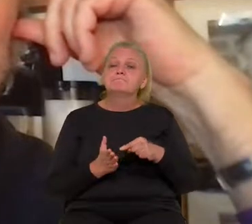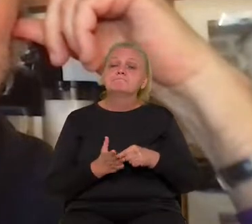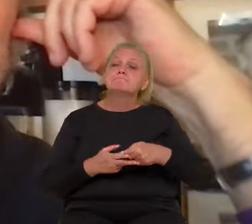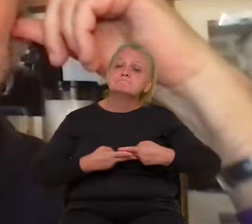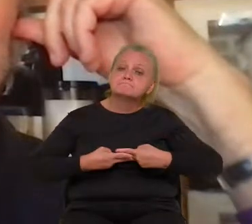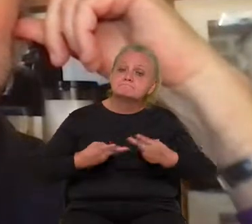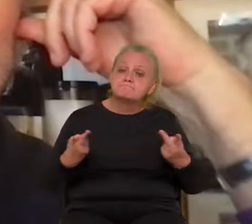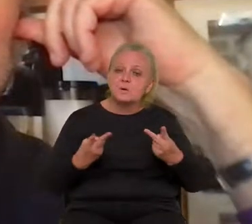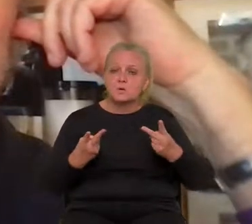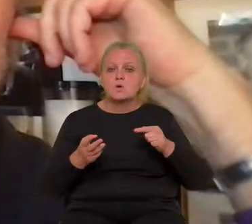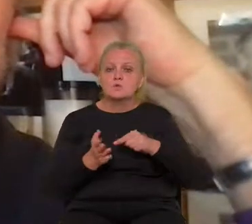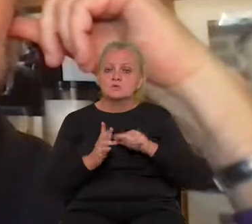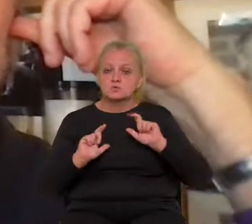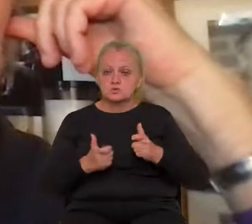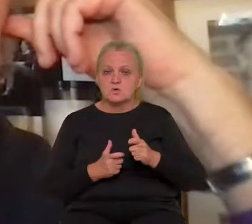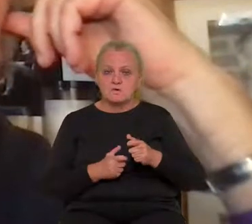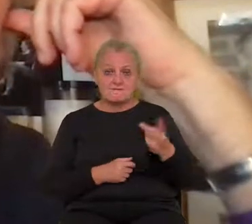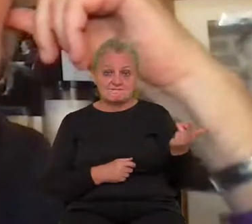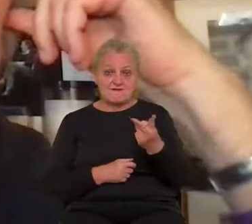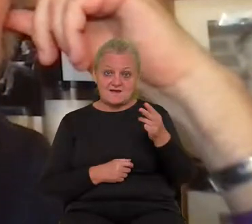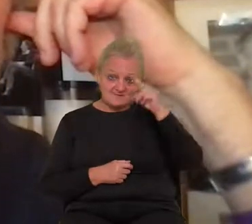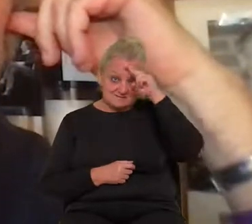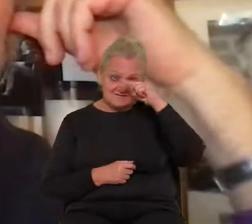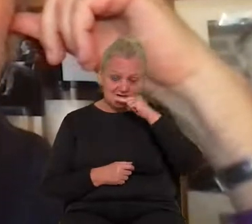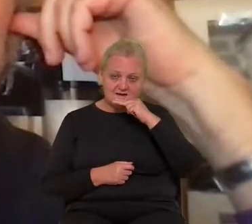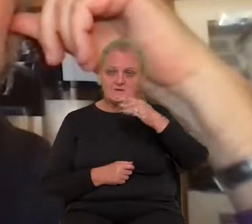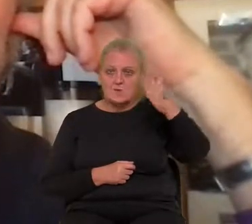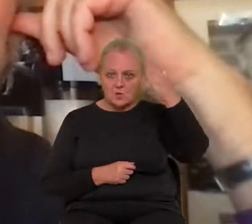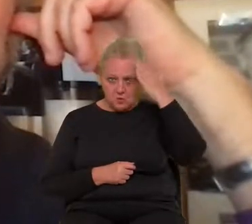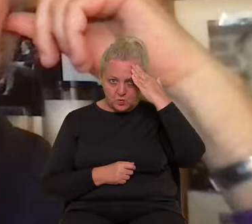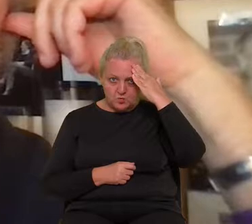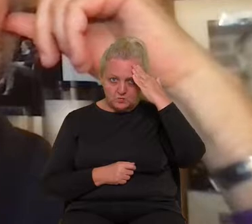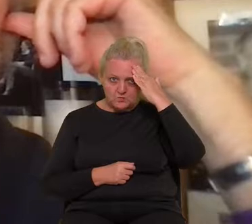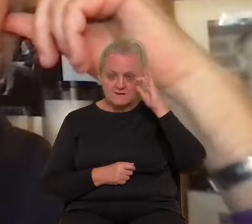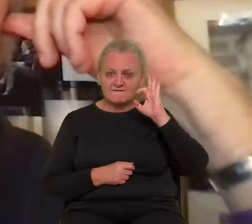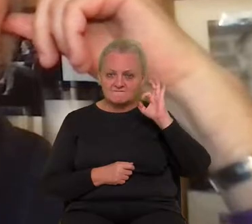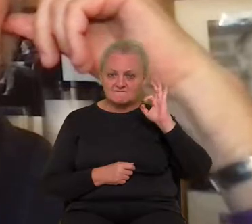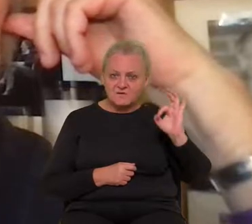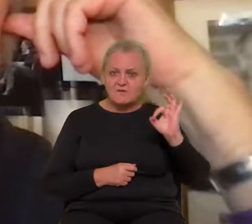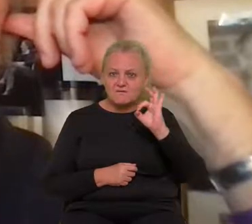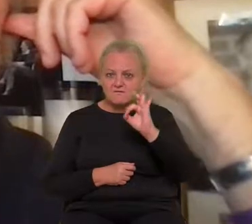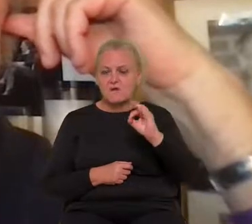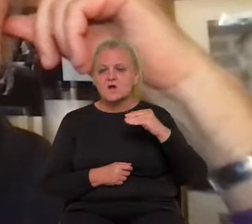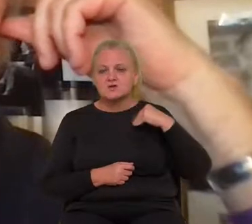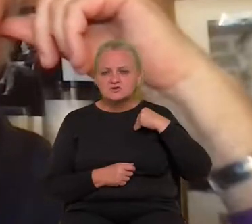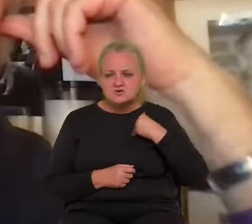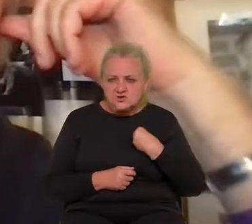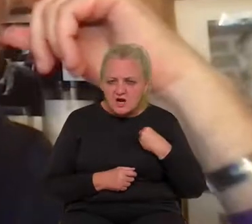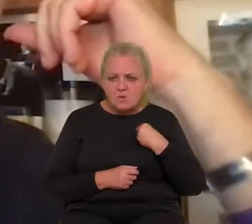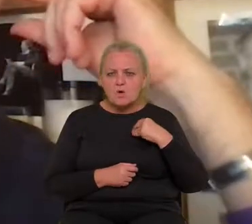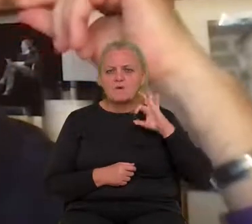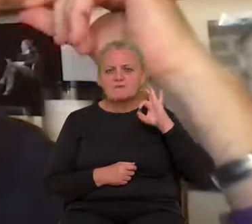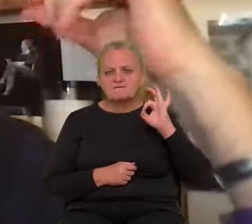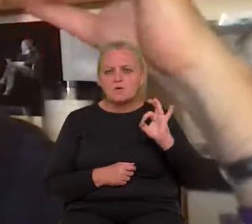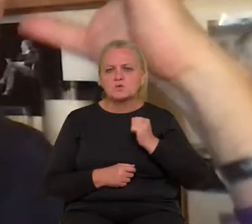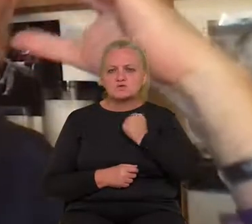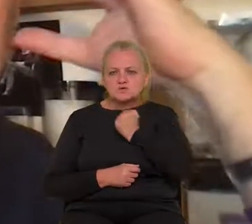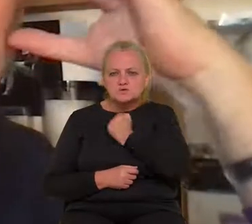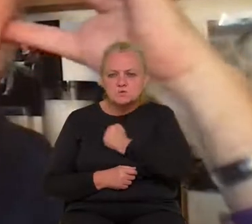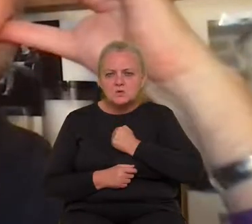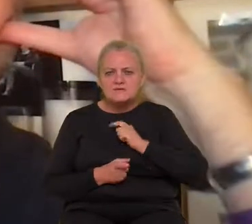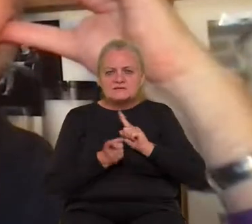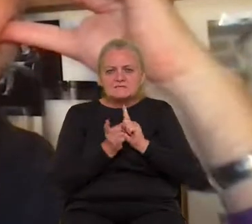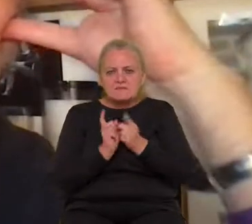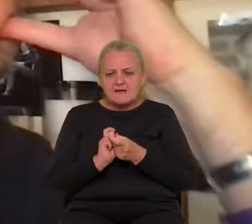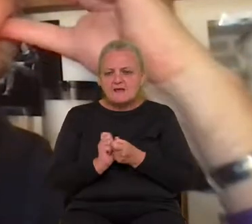przesłanie jest umiejętność tych ojców przekucia swojej żałoby, swojego smutku w coś bardzo silnego,